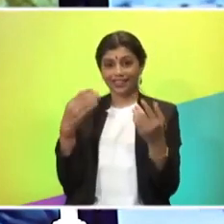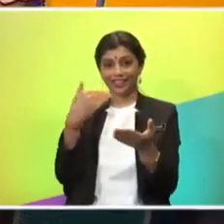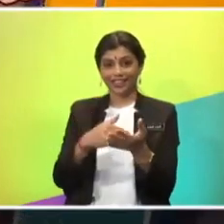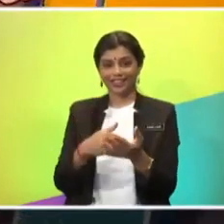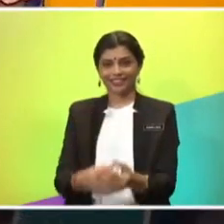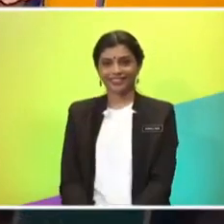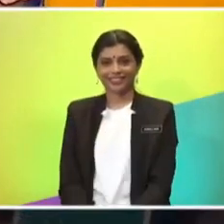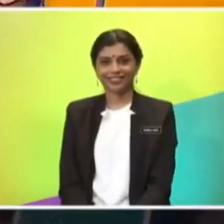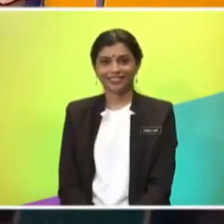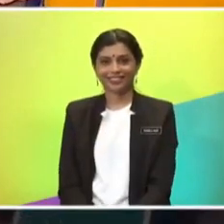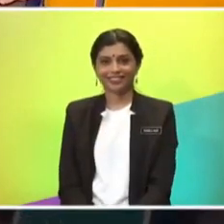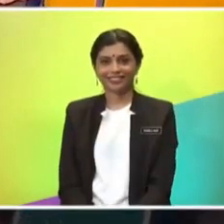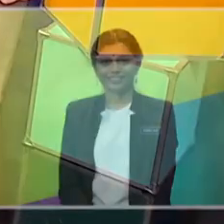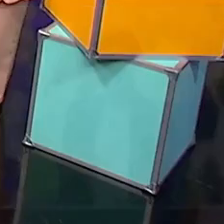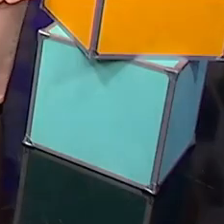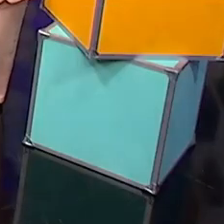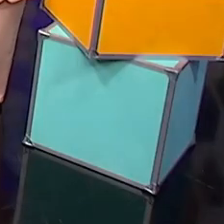KPM.